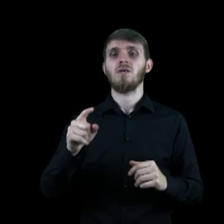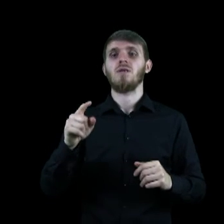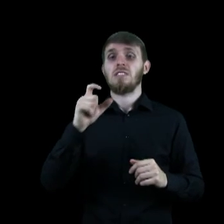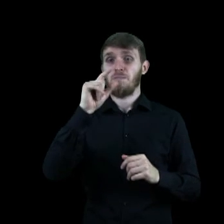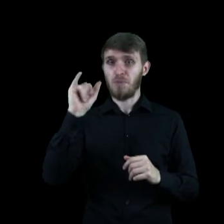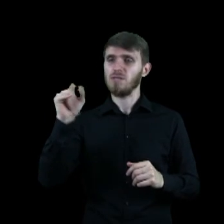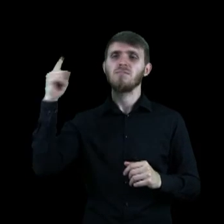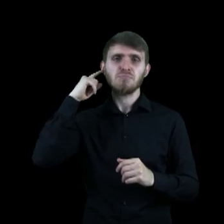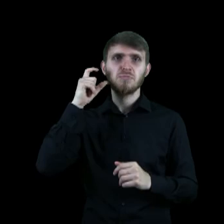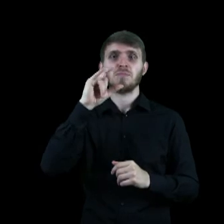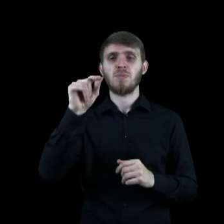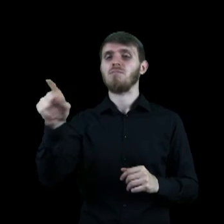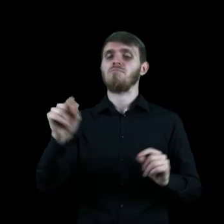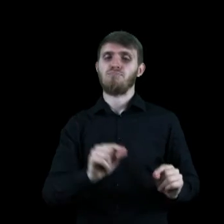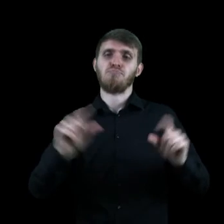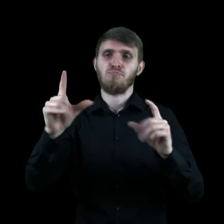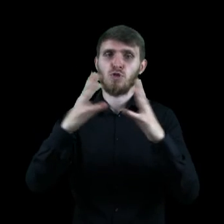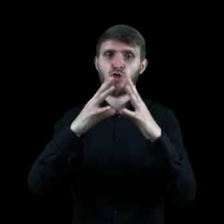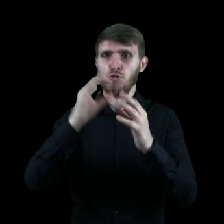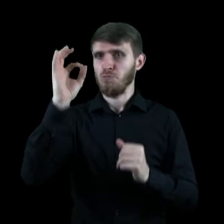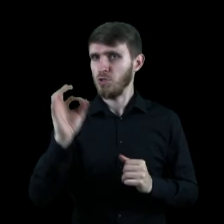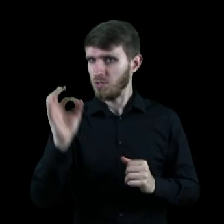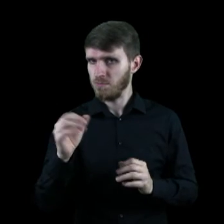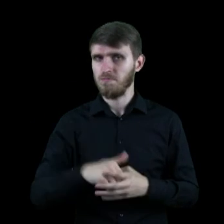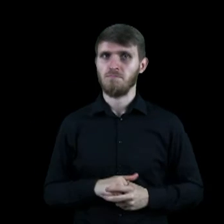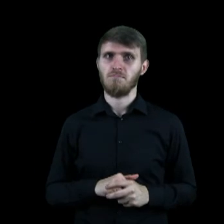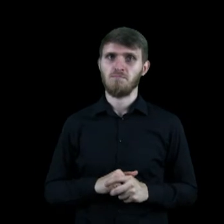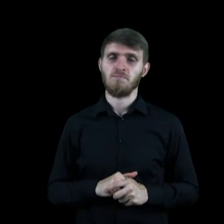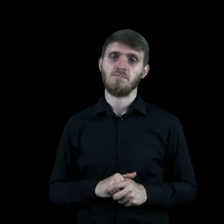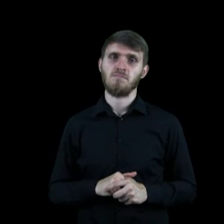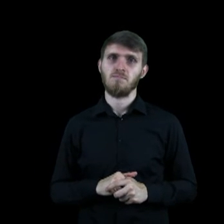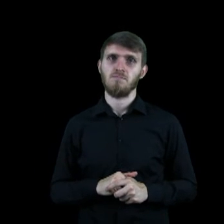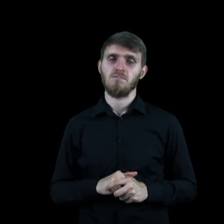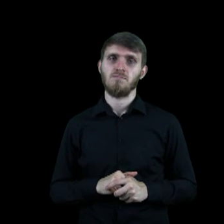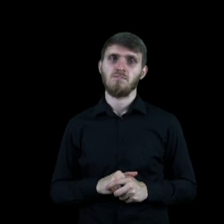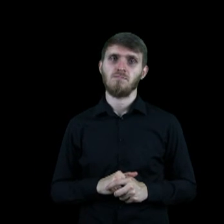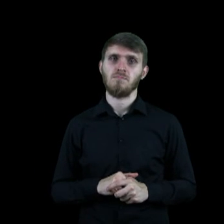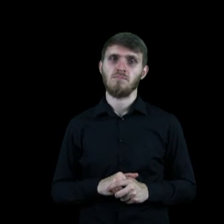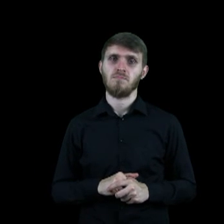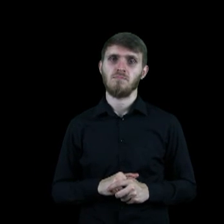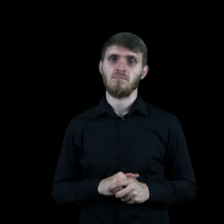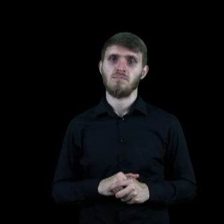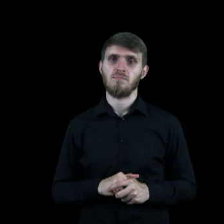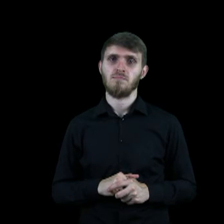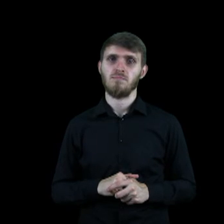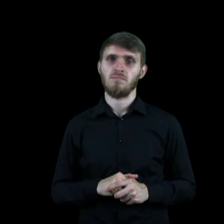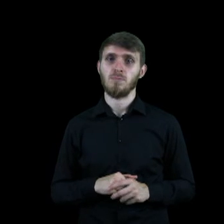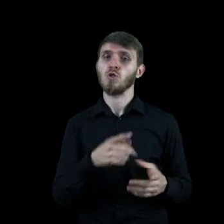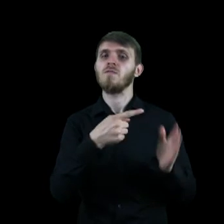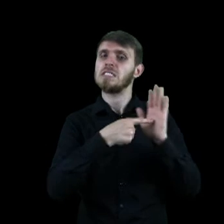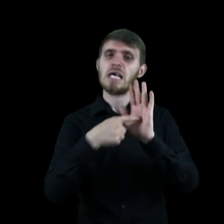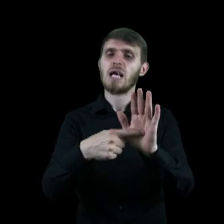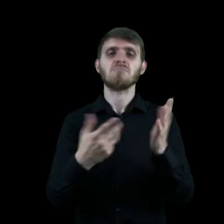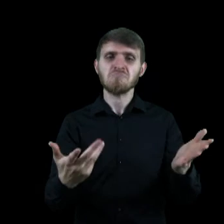określany skrótem CPI, wskaźnik cen towarów i usług konsumpcyjnych, wzrósł